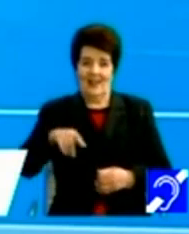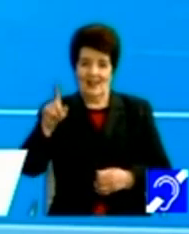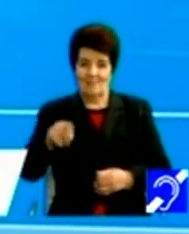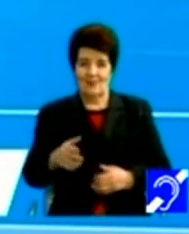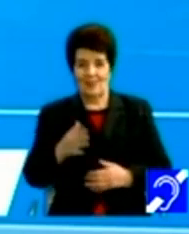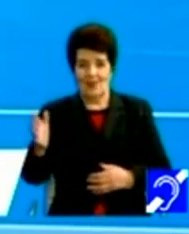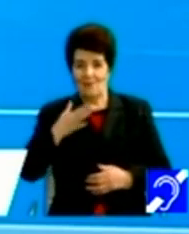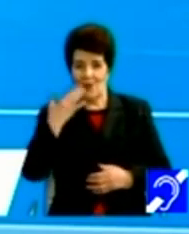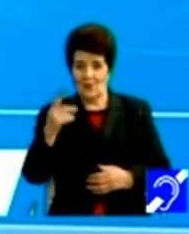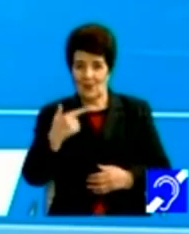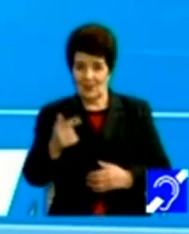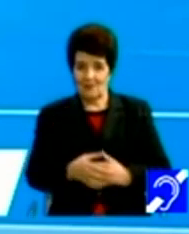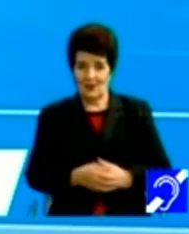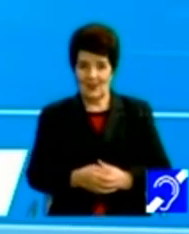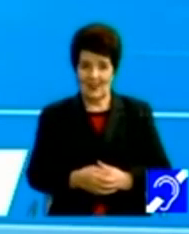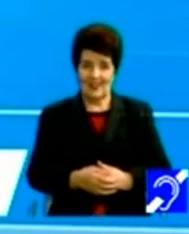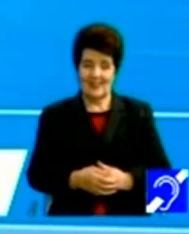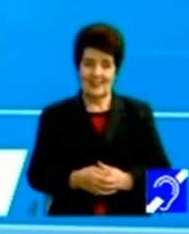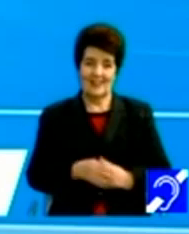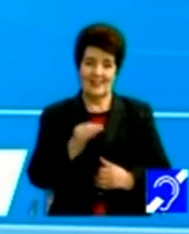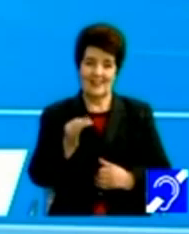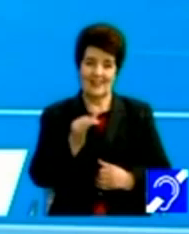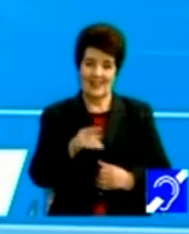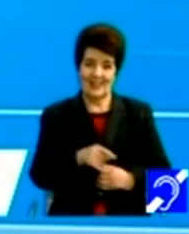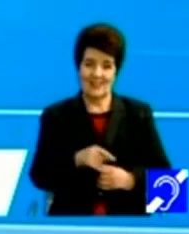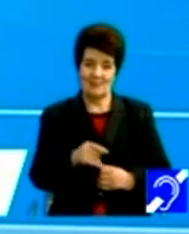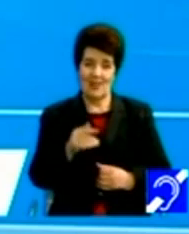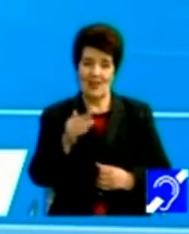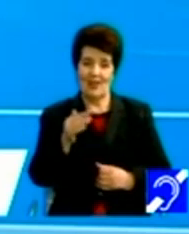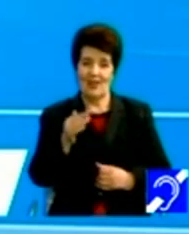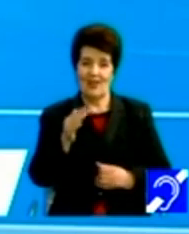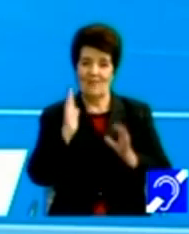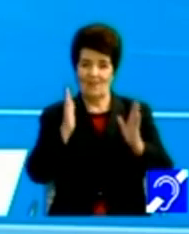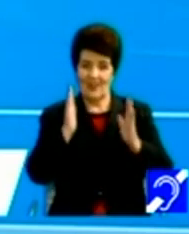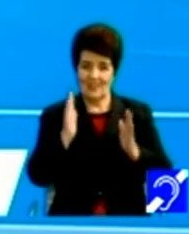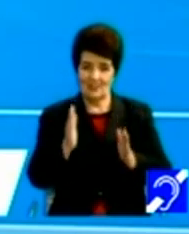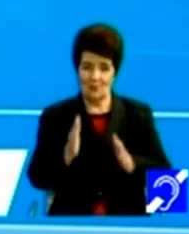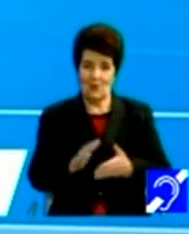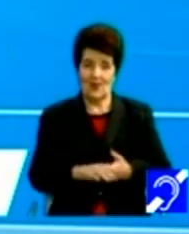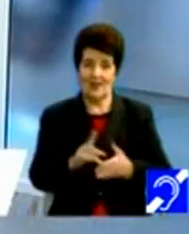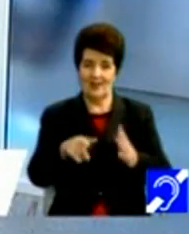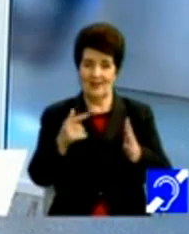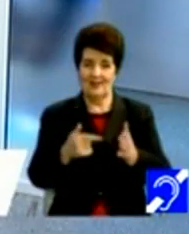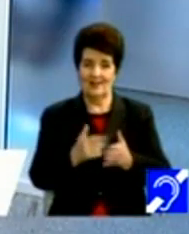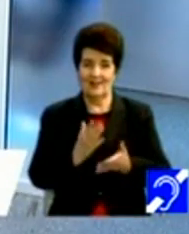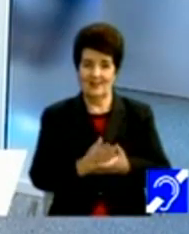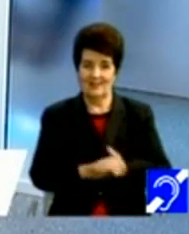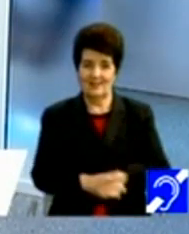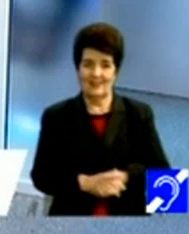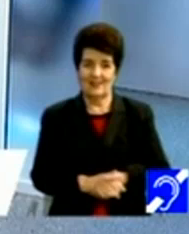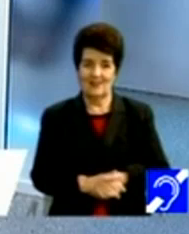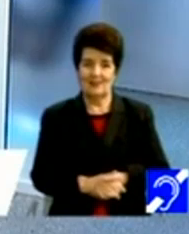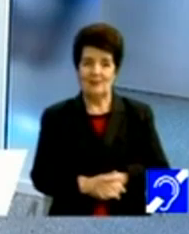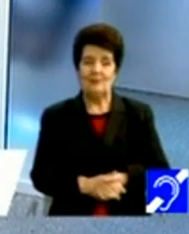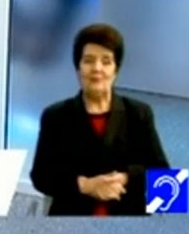lăsat mai mult spațiu pentru că am văzut că e un interes mare și pe Facebook. Sunt discuții pe această zonă, controverse pe